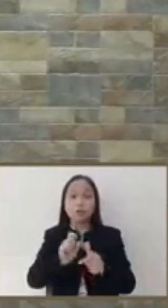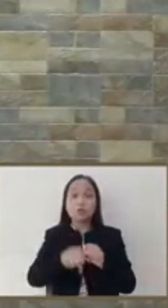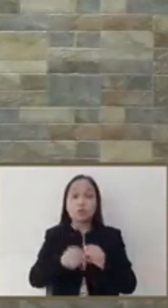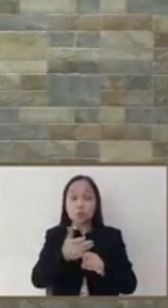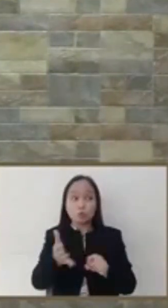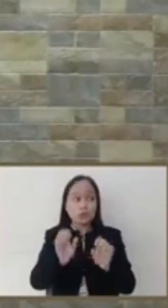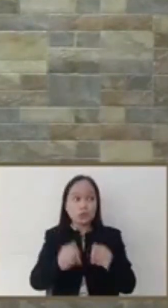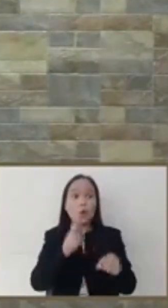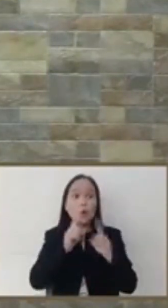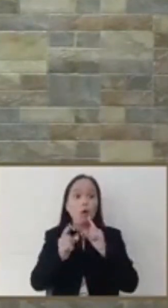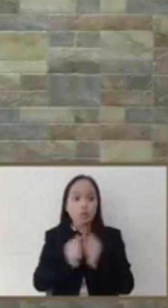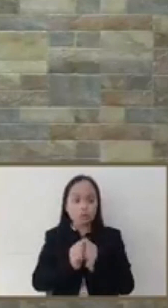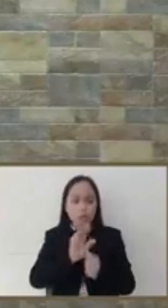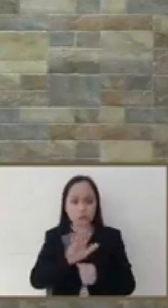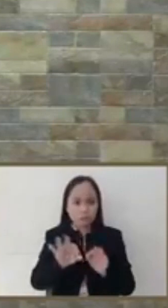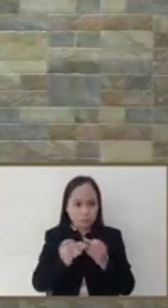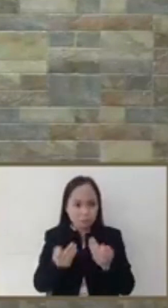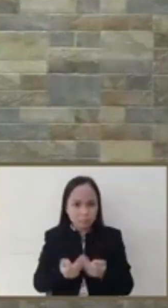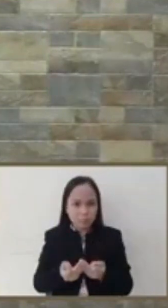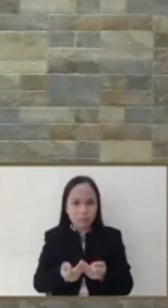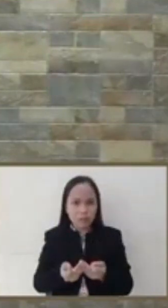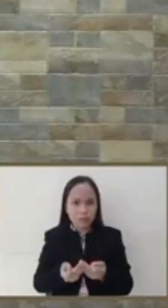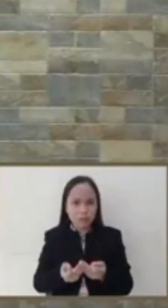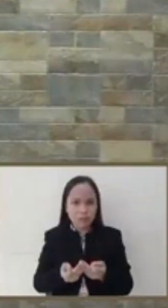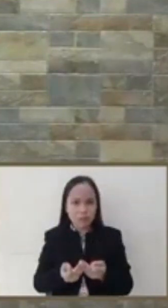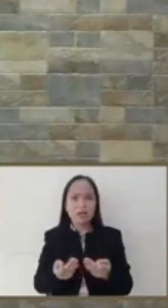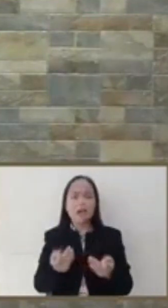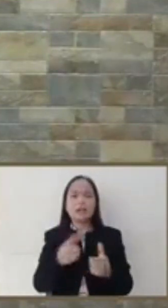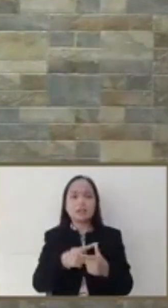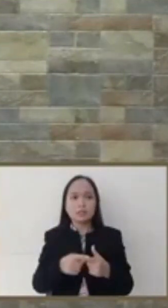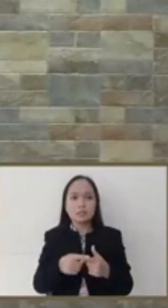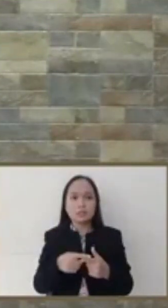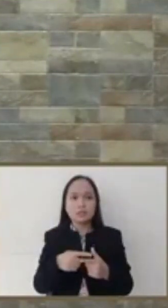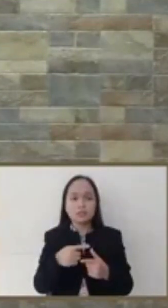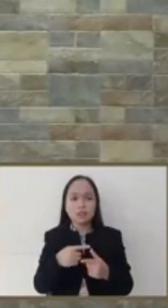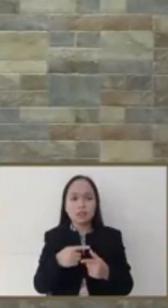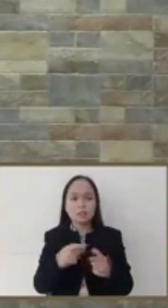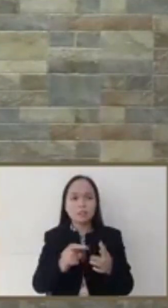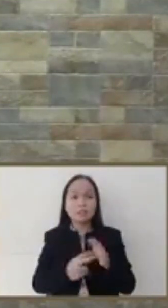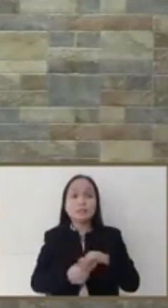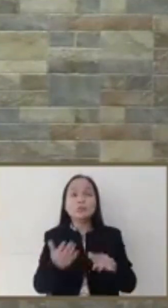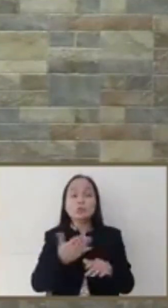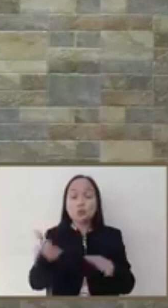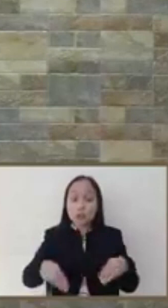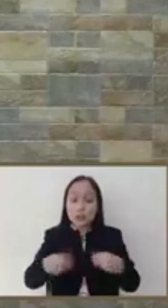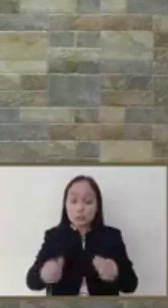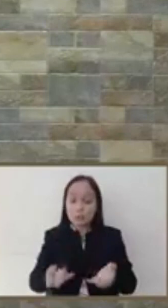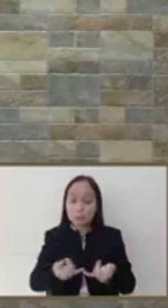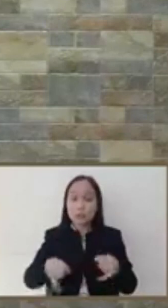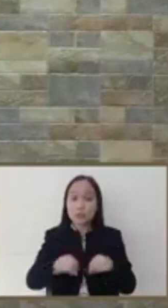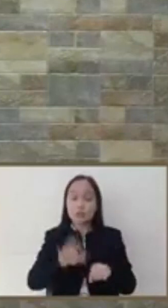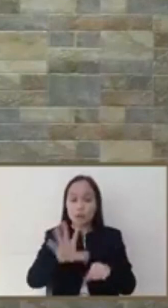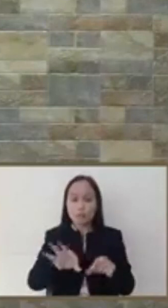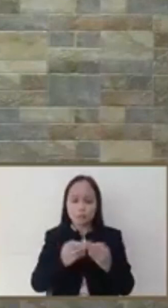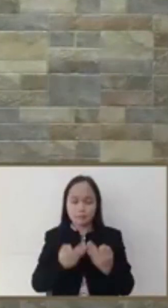sakyan mo. You understand that? Now, what I'm saying is, binibigyan mo ng halaga yung pamilya mo. Alright? Now, let me give